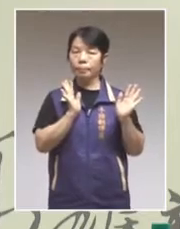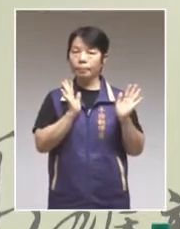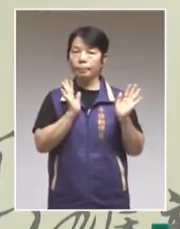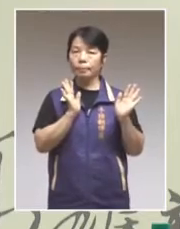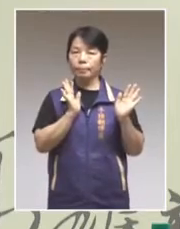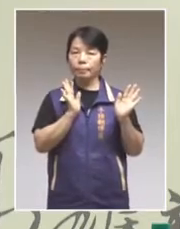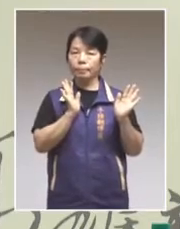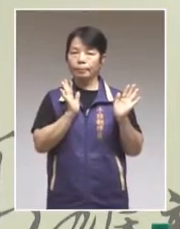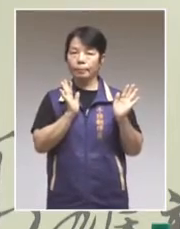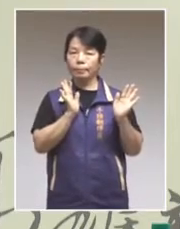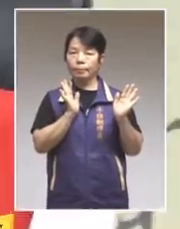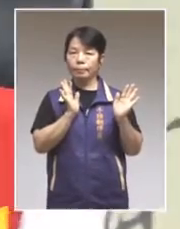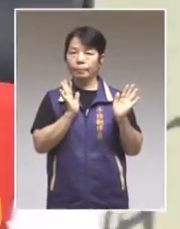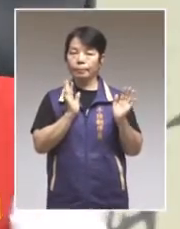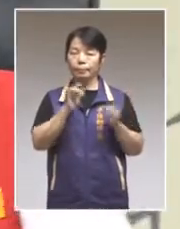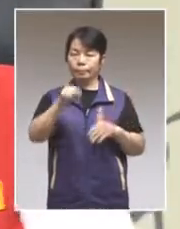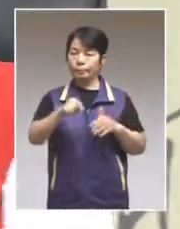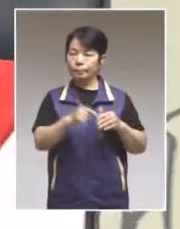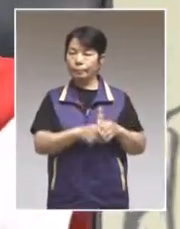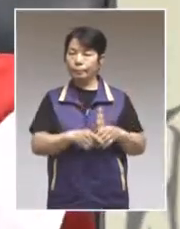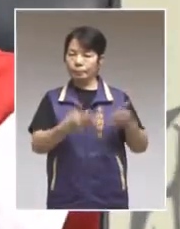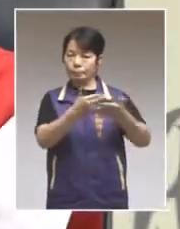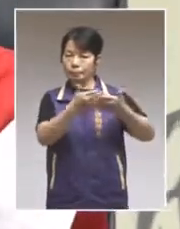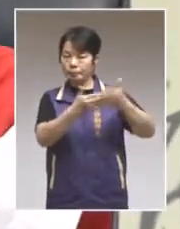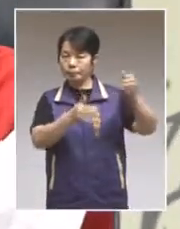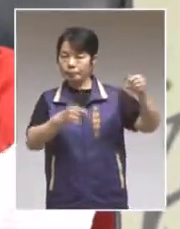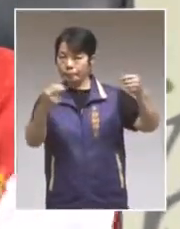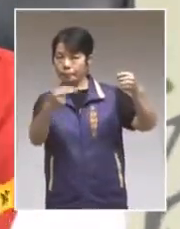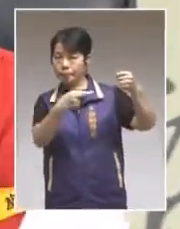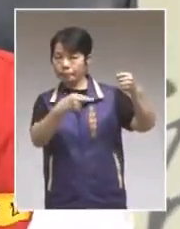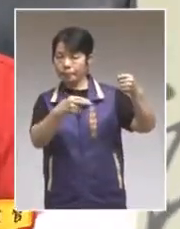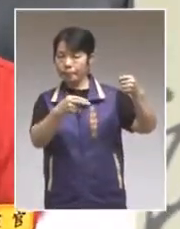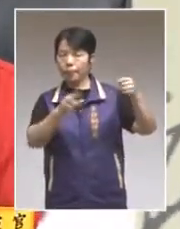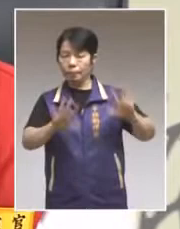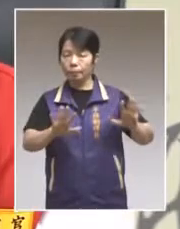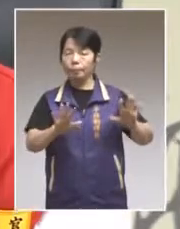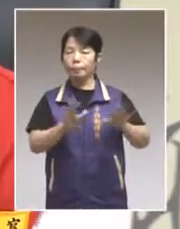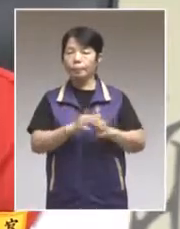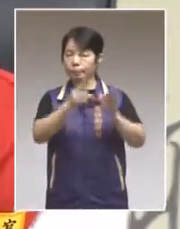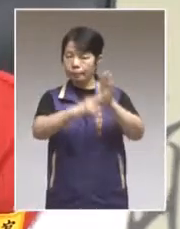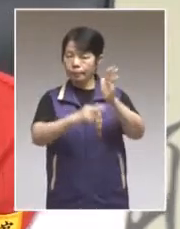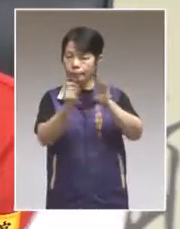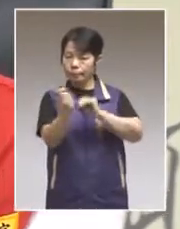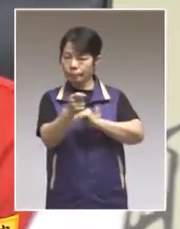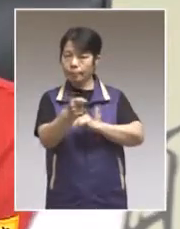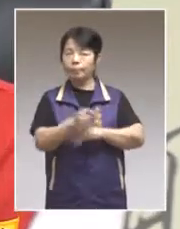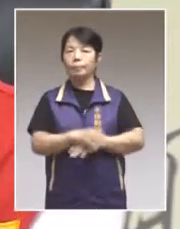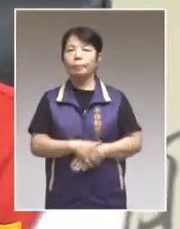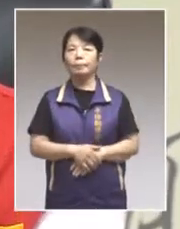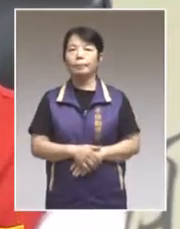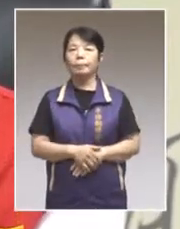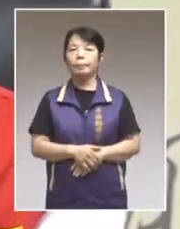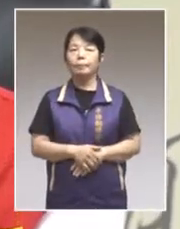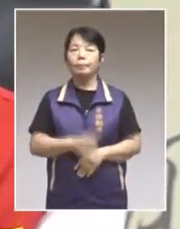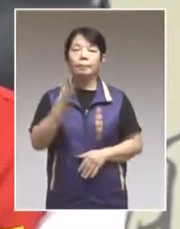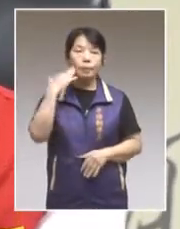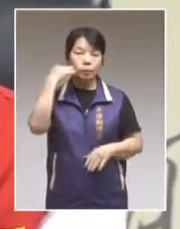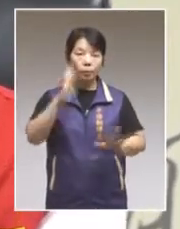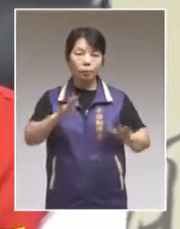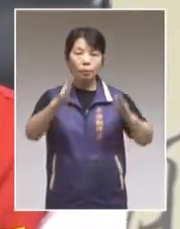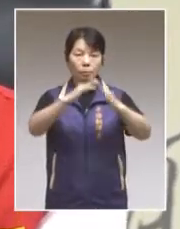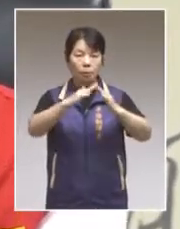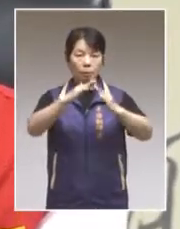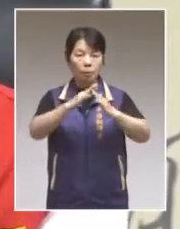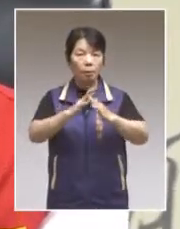呢，好，这张图，好，简单讲我很快的来这个说明一次，好，假如说家中有